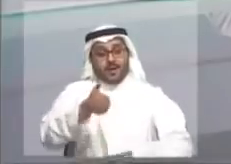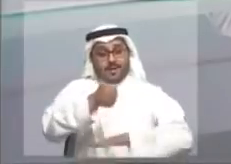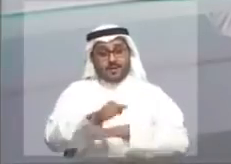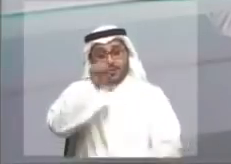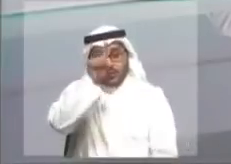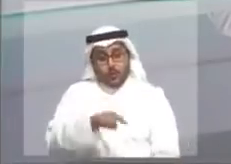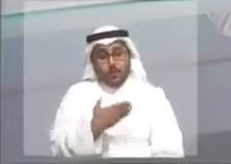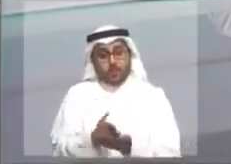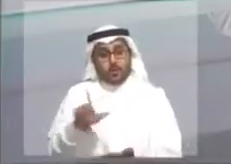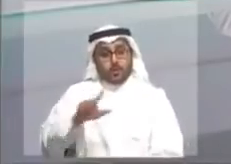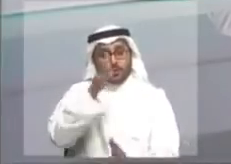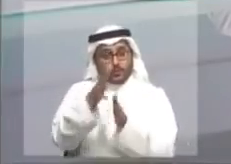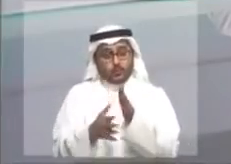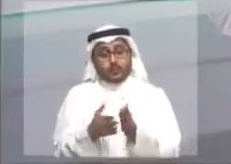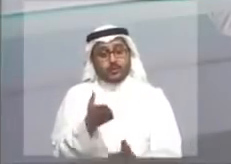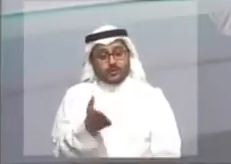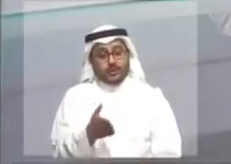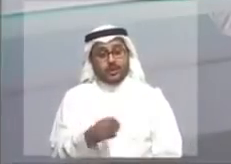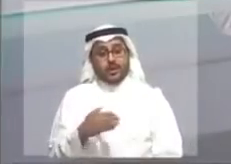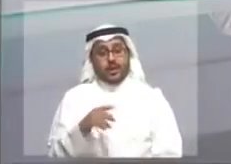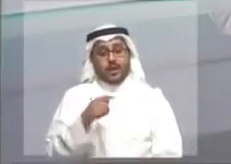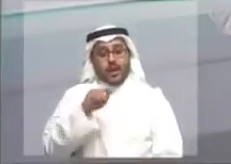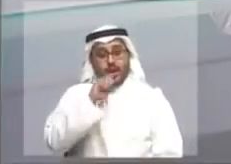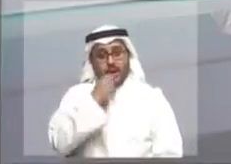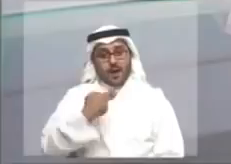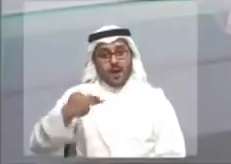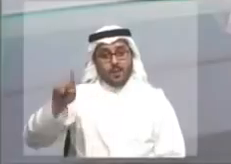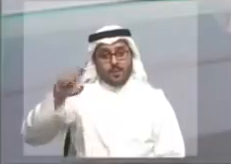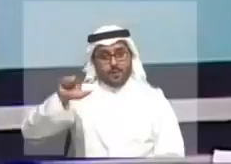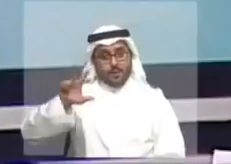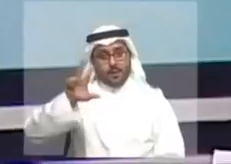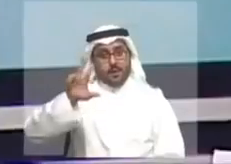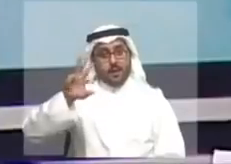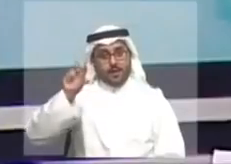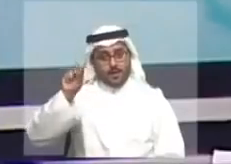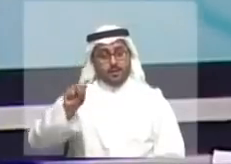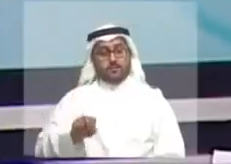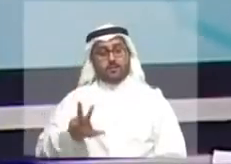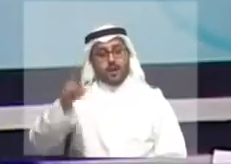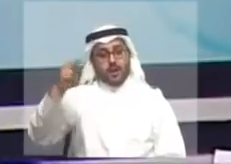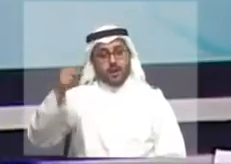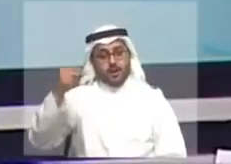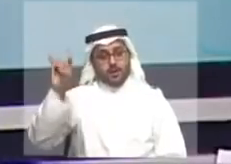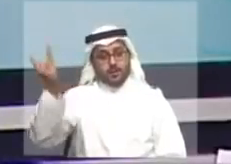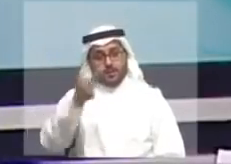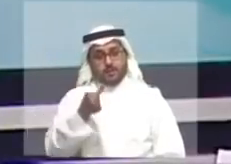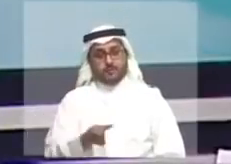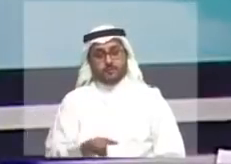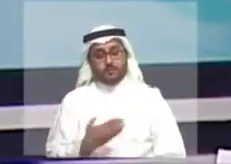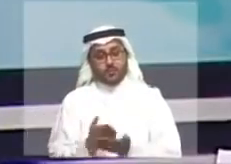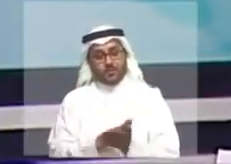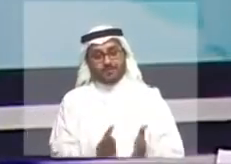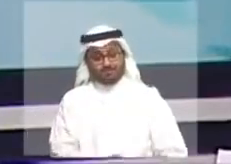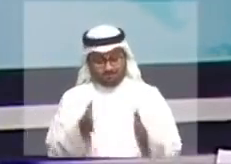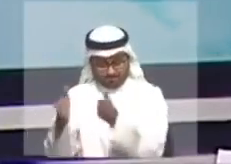لهذه الليلة. يرافقنا من لغة الترجمة والإشارة الزميل عبد الله العقلة. بسم الله الرحمن الرحيم.